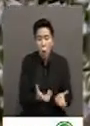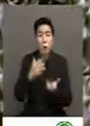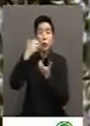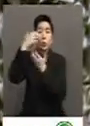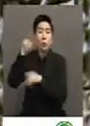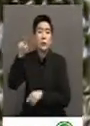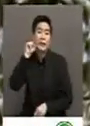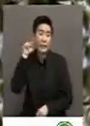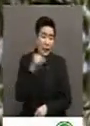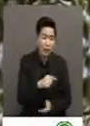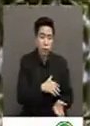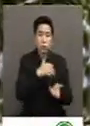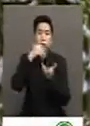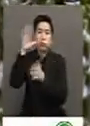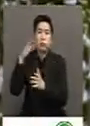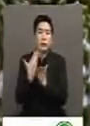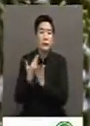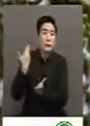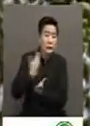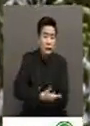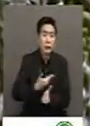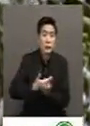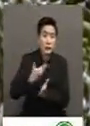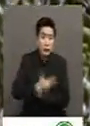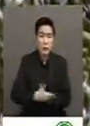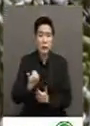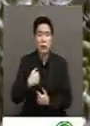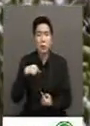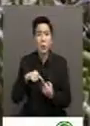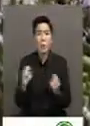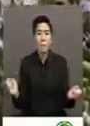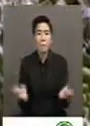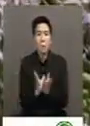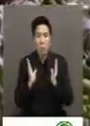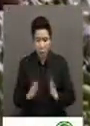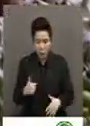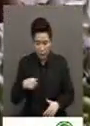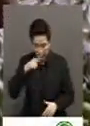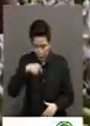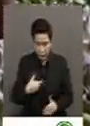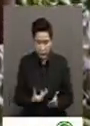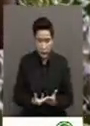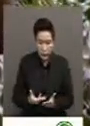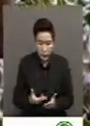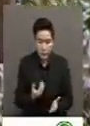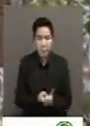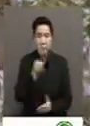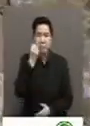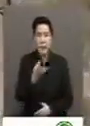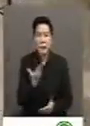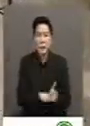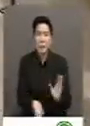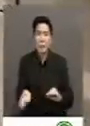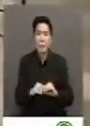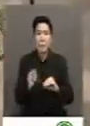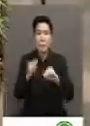ผู้นำเข้าทุเรียนเป็นผู้ตั้งราคารับซื้อและได้ส่งผลได้ตรงกับราคาซื้อขายในประเทศที่จะมีการขยับราคาต